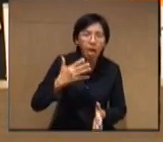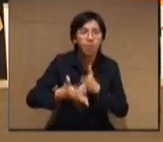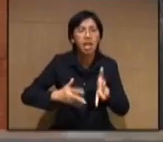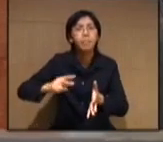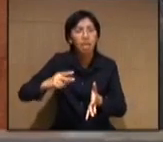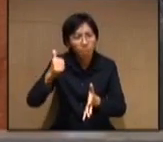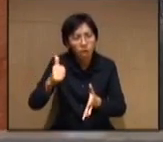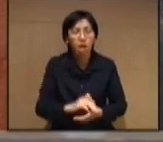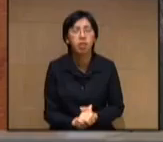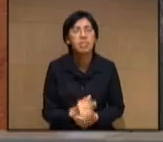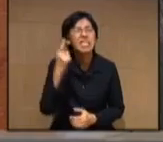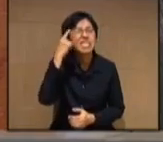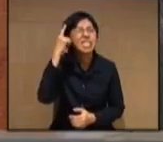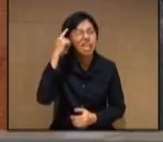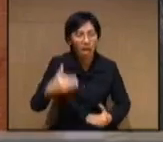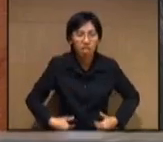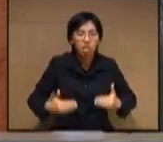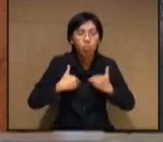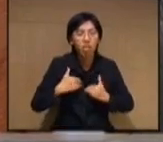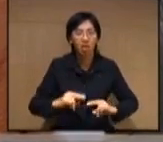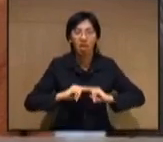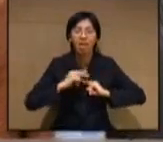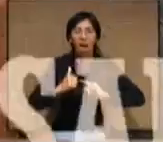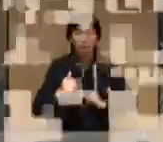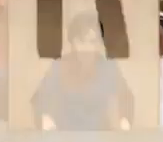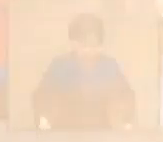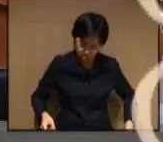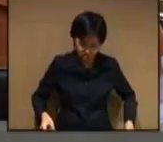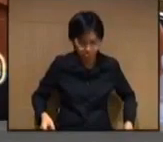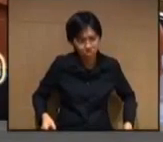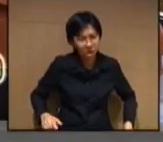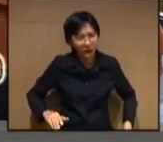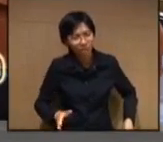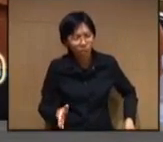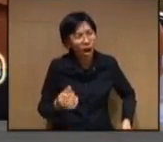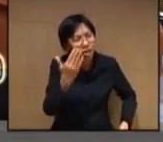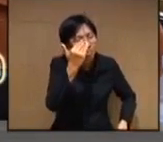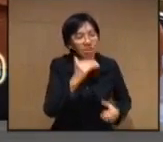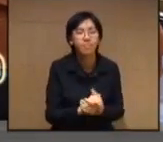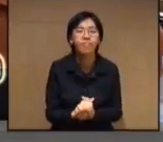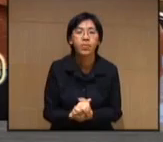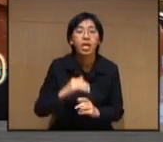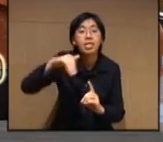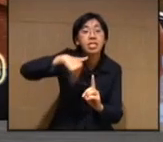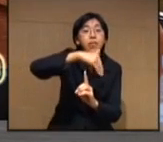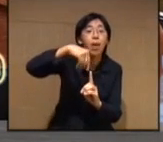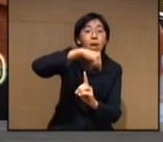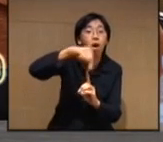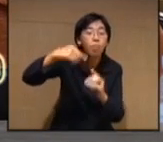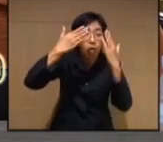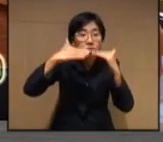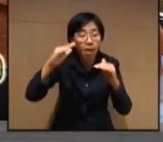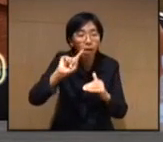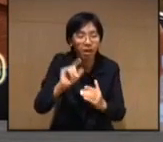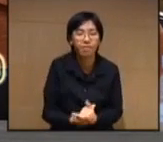้อันนี้ไมจะทำใหเกิดชีวิตอส enforced balanced revenueะพหน่ตัวเองได้สำหรบคตับอดเรสภาพแวดร้ม แ่นอนก็